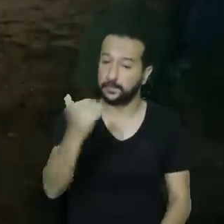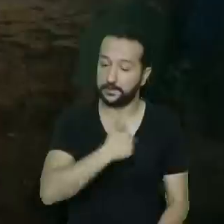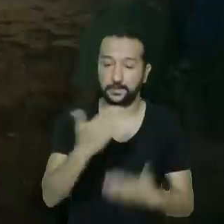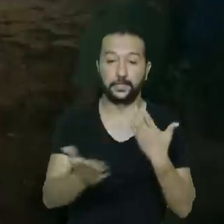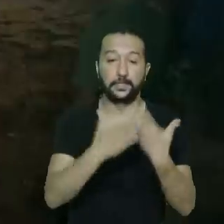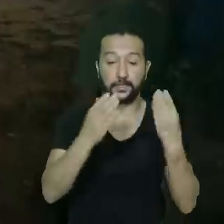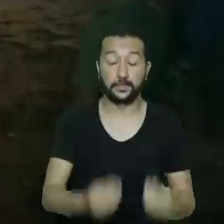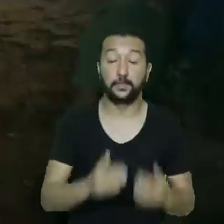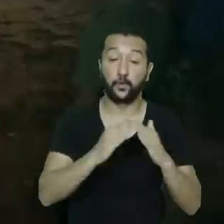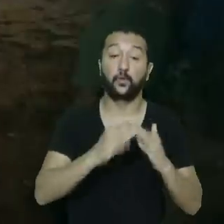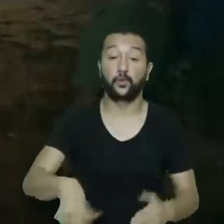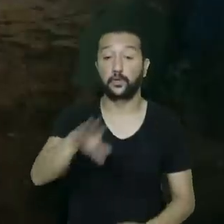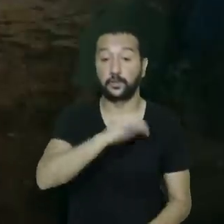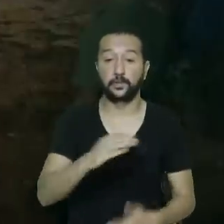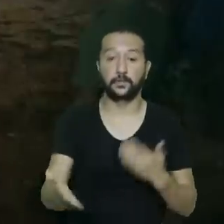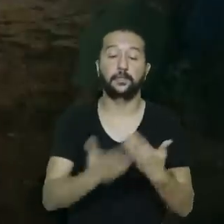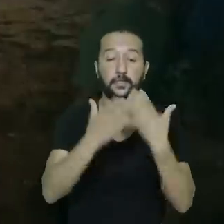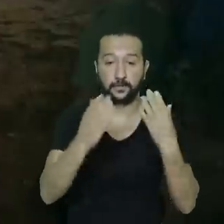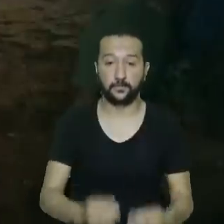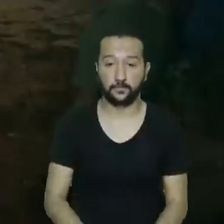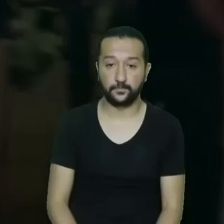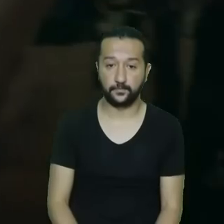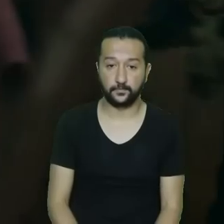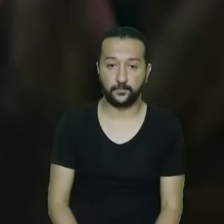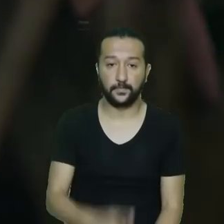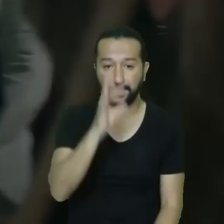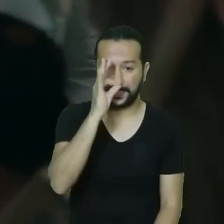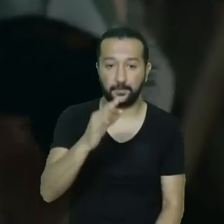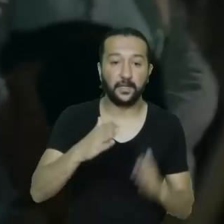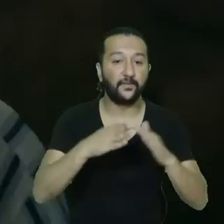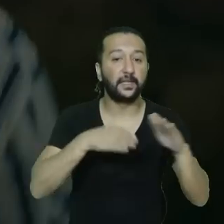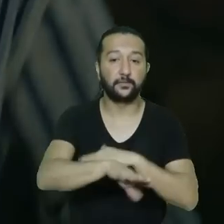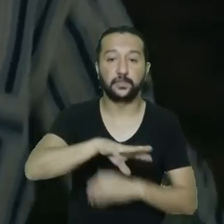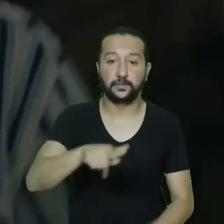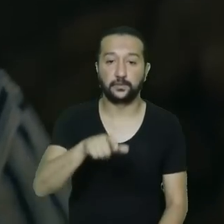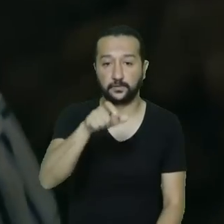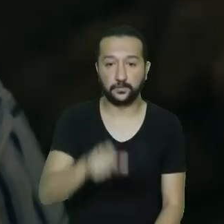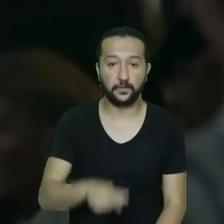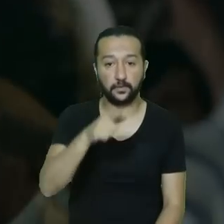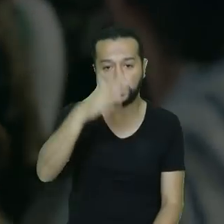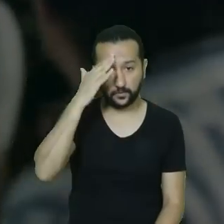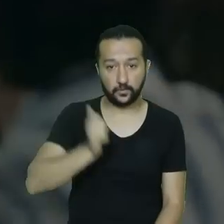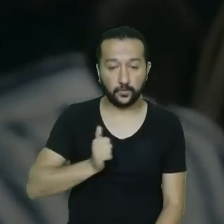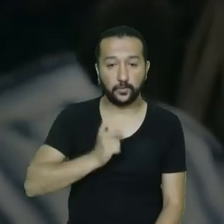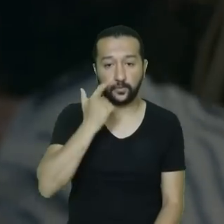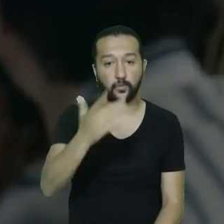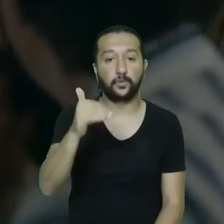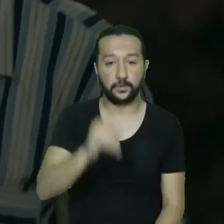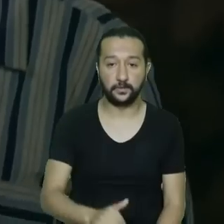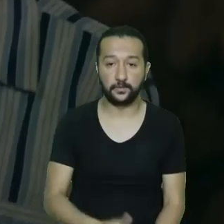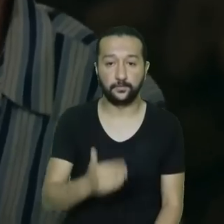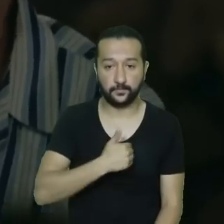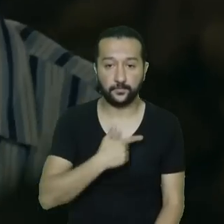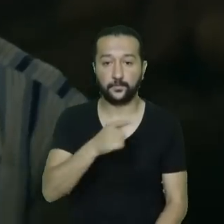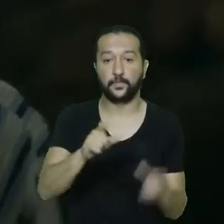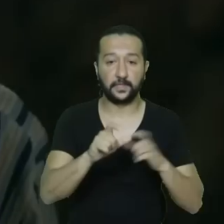Yetişin. Yetişin komşular. Kollarını kaldırıp öne kapandı. Kimin eline girmiş hırsız? Oo, komutanım hoş geldiniz.